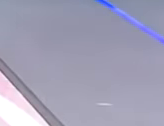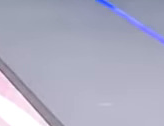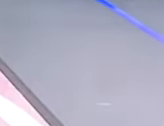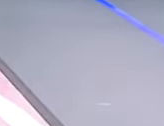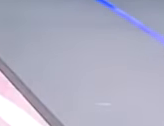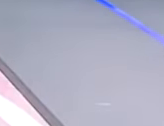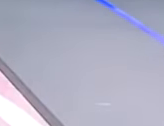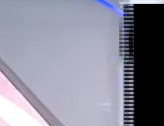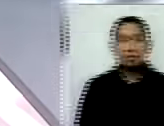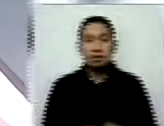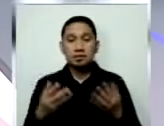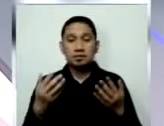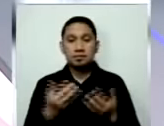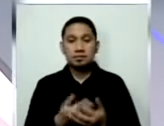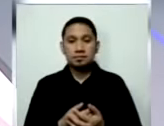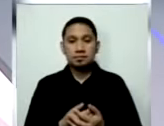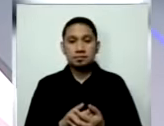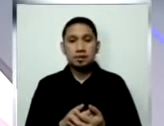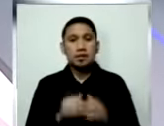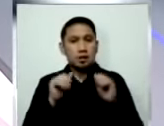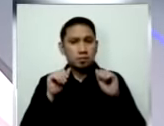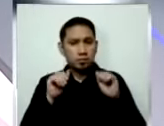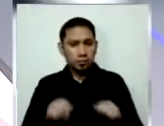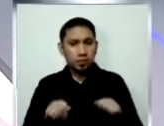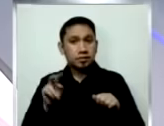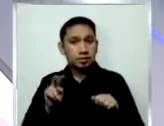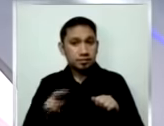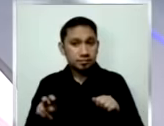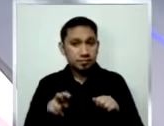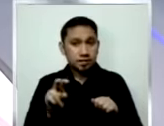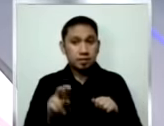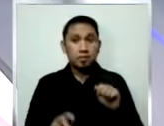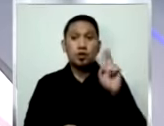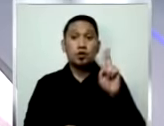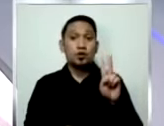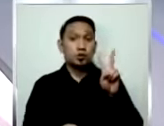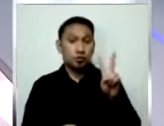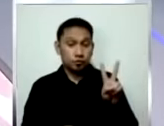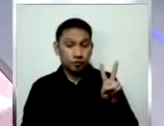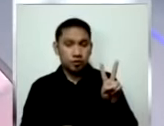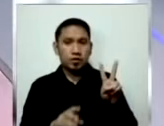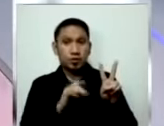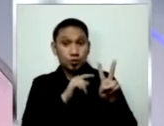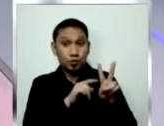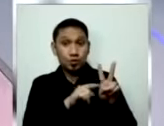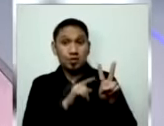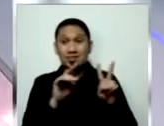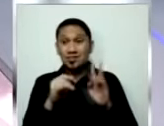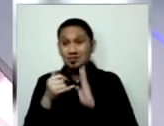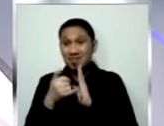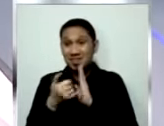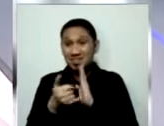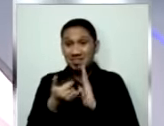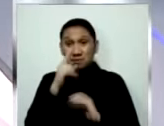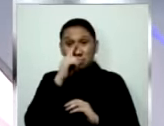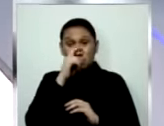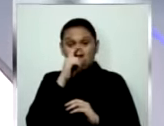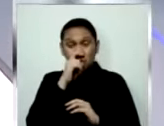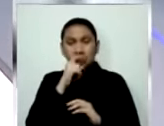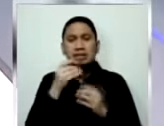matapos ang buwan, posible na rin bumiyahe ang mga UV Express. Yung mga tradisyonal na mga jeep naman, papayagan daw